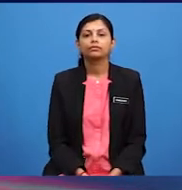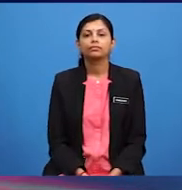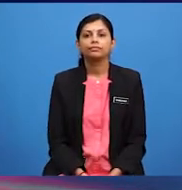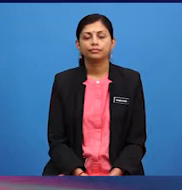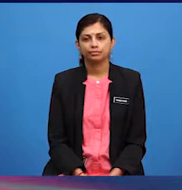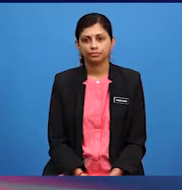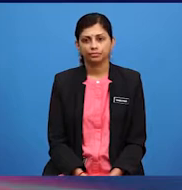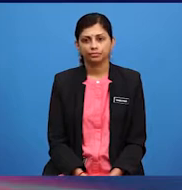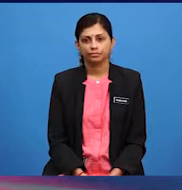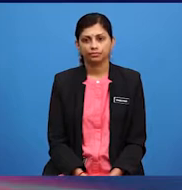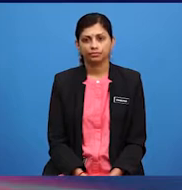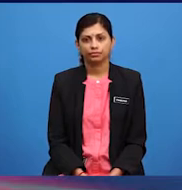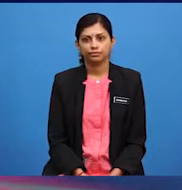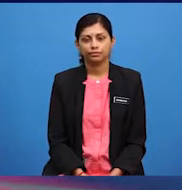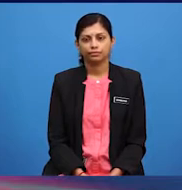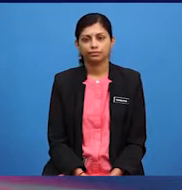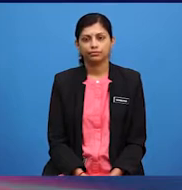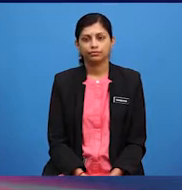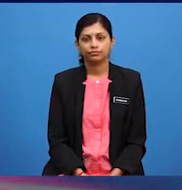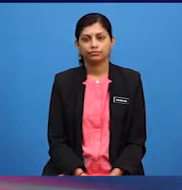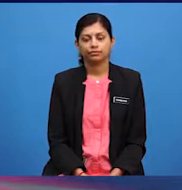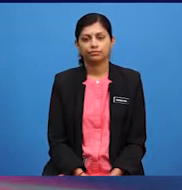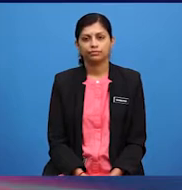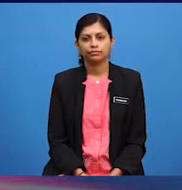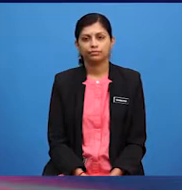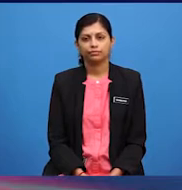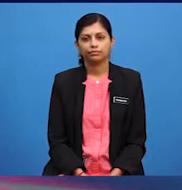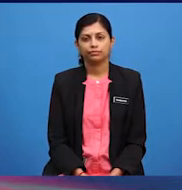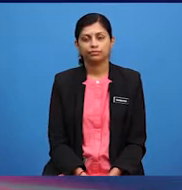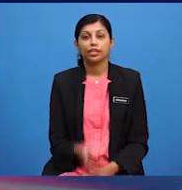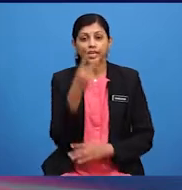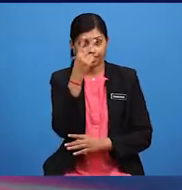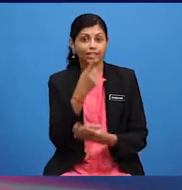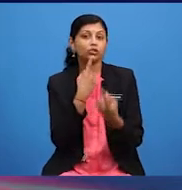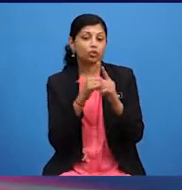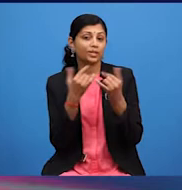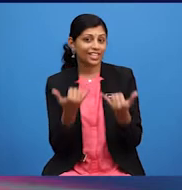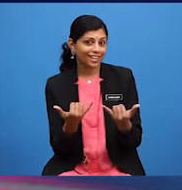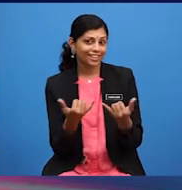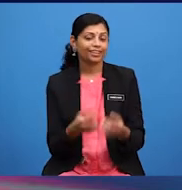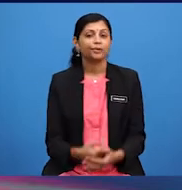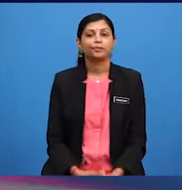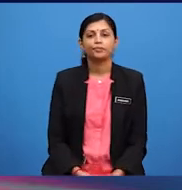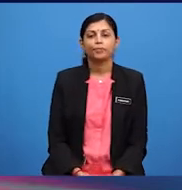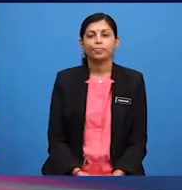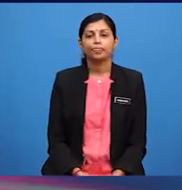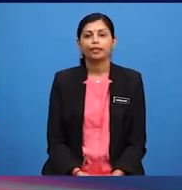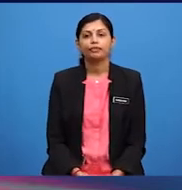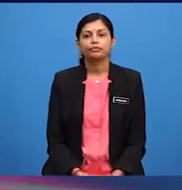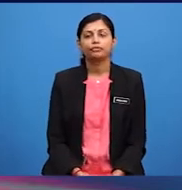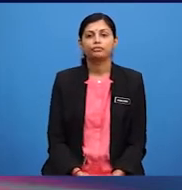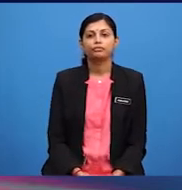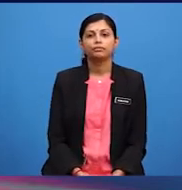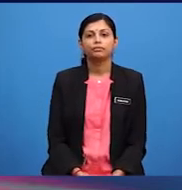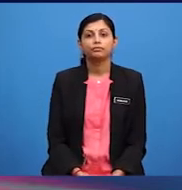memberikan jawapan dengan betul. Mari kita semak jawapan. Jawapan bagi soalan